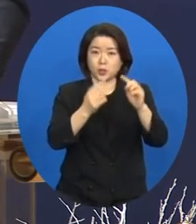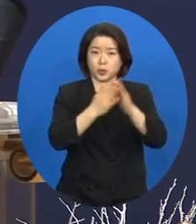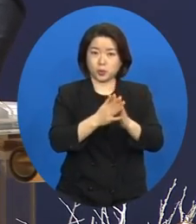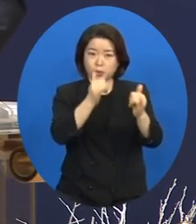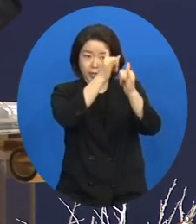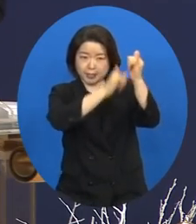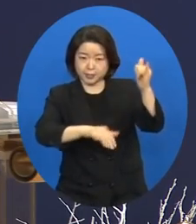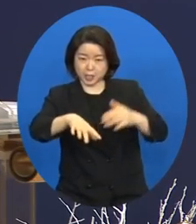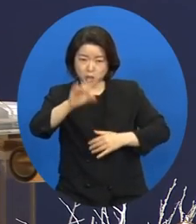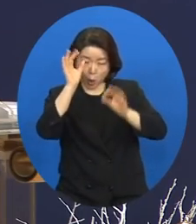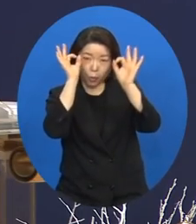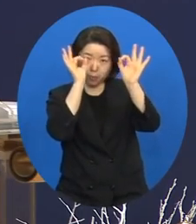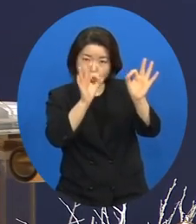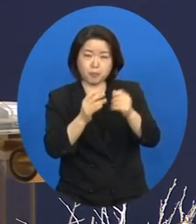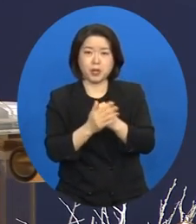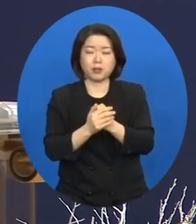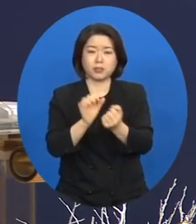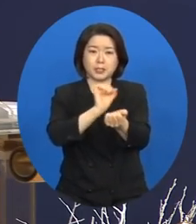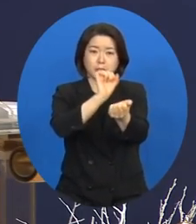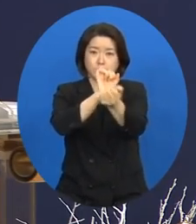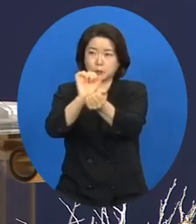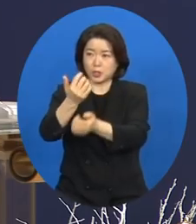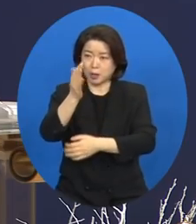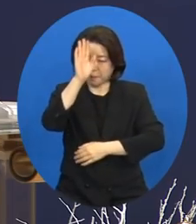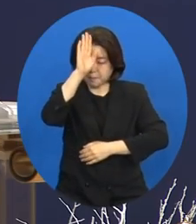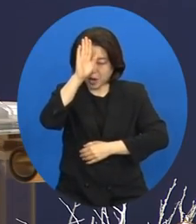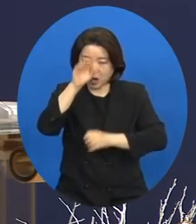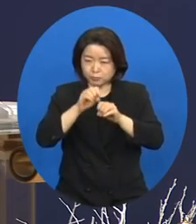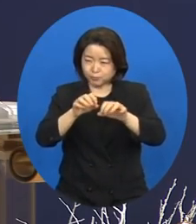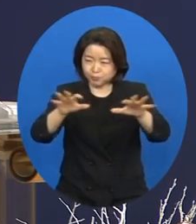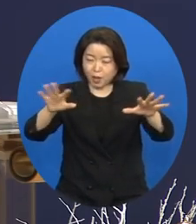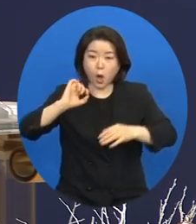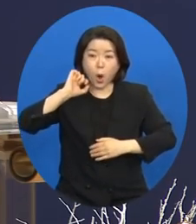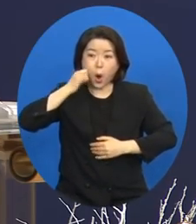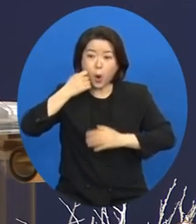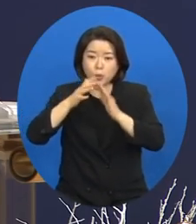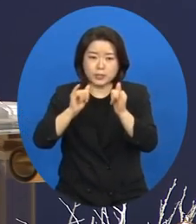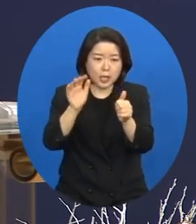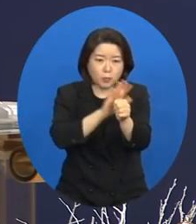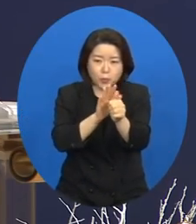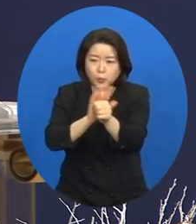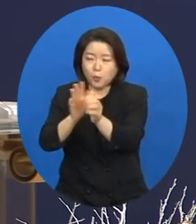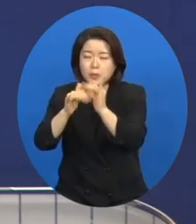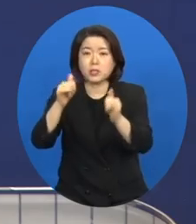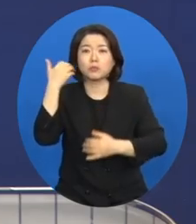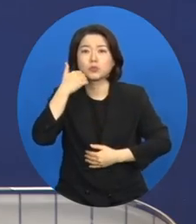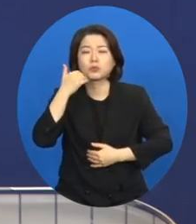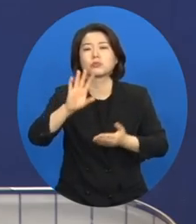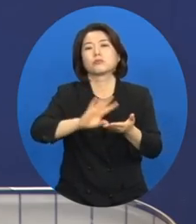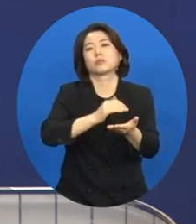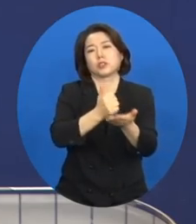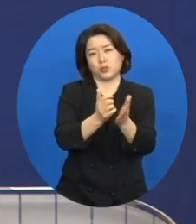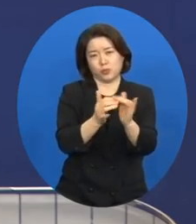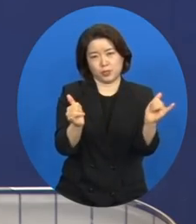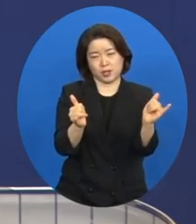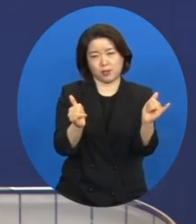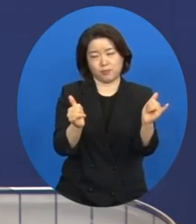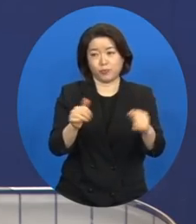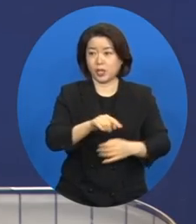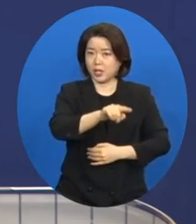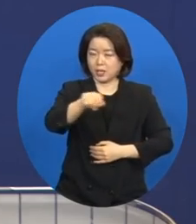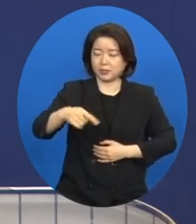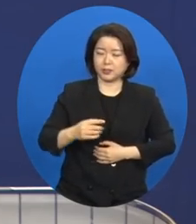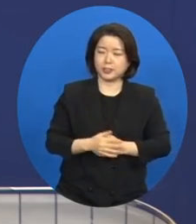되면 전염병이 돌 때에 어려운 이들을 돌본 이들이 바로 그리스도인들이었습니다. 그들은 어려운 이들을